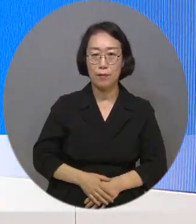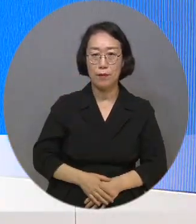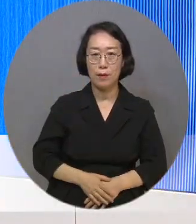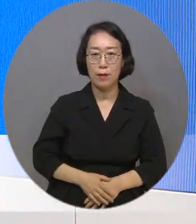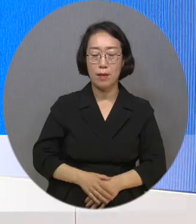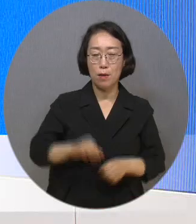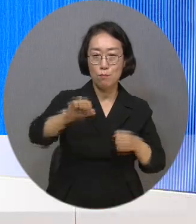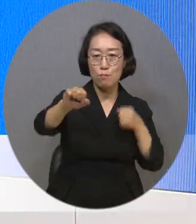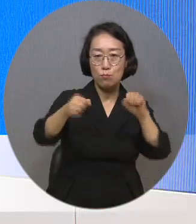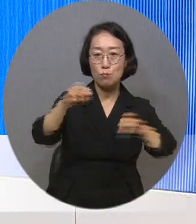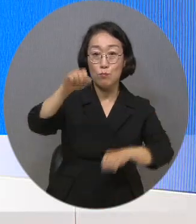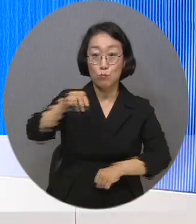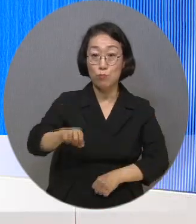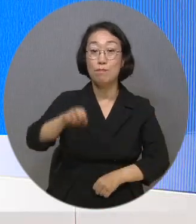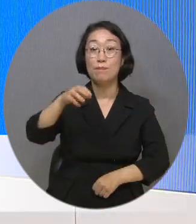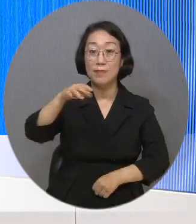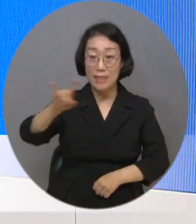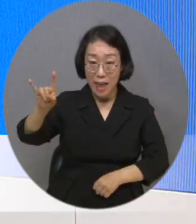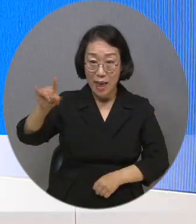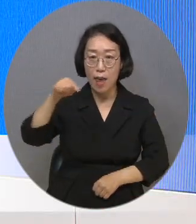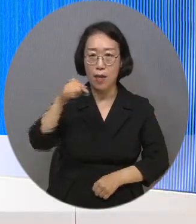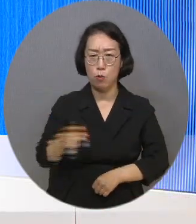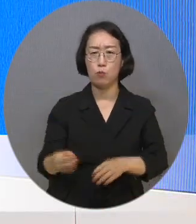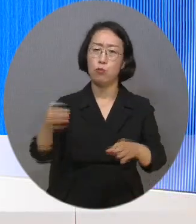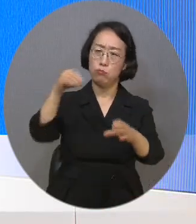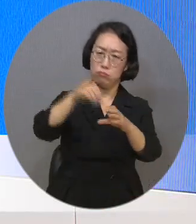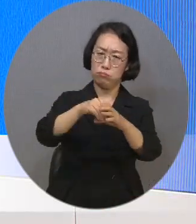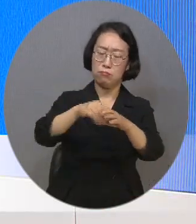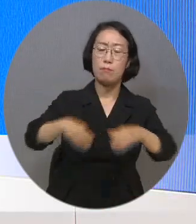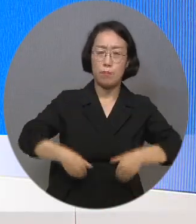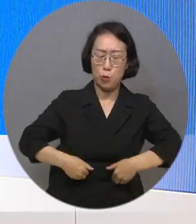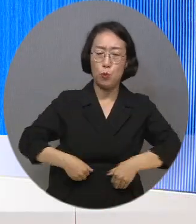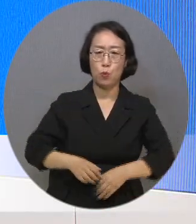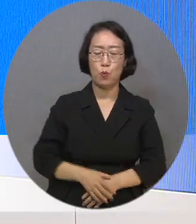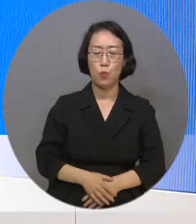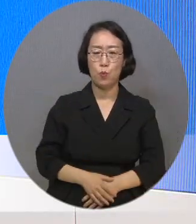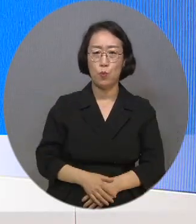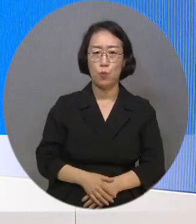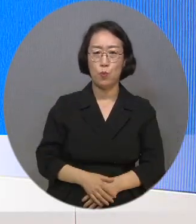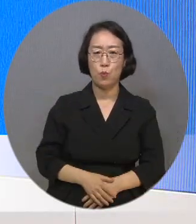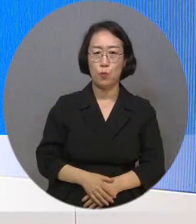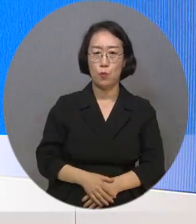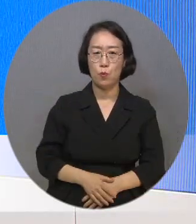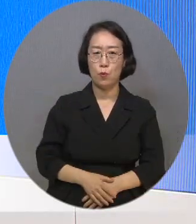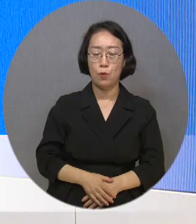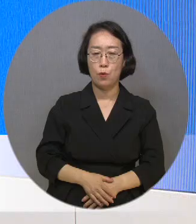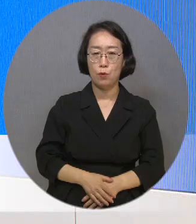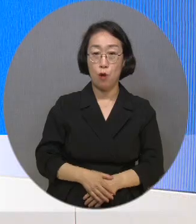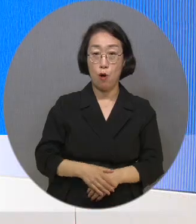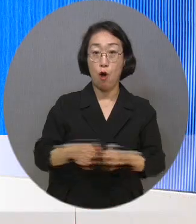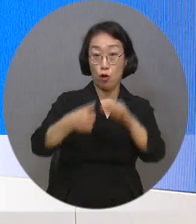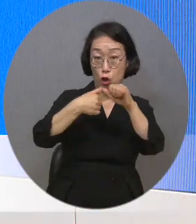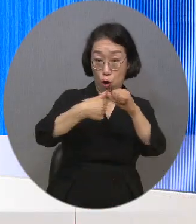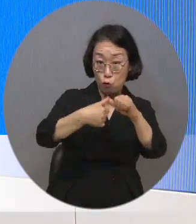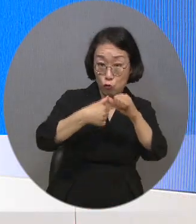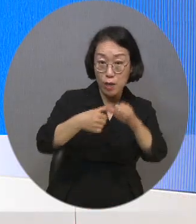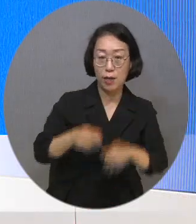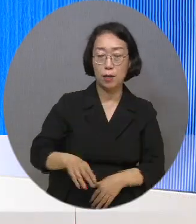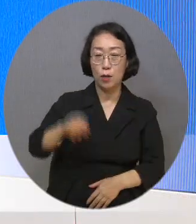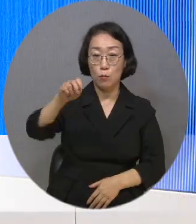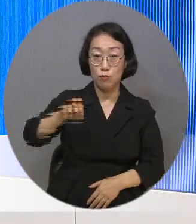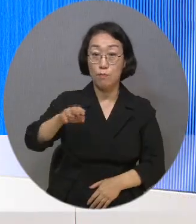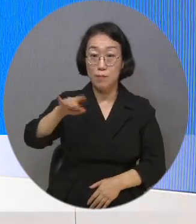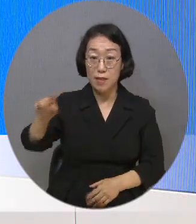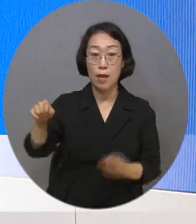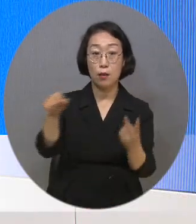품새도 올림픽에 넣어야 되지 않나. 그래서 겨루기와 이